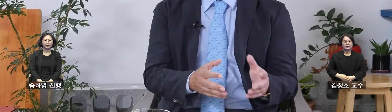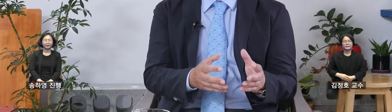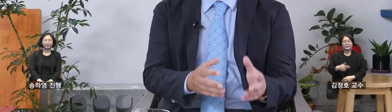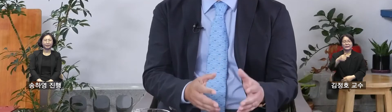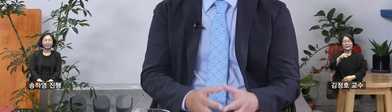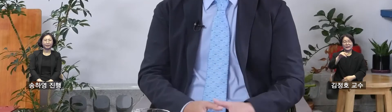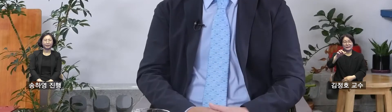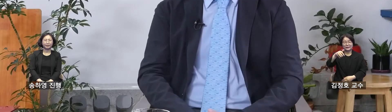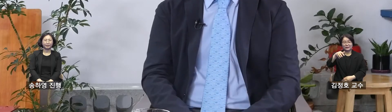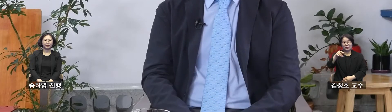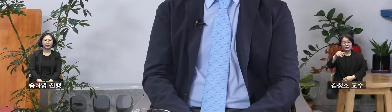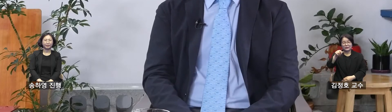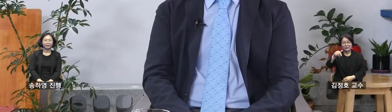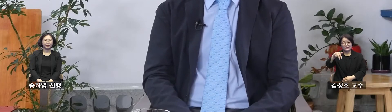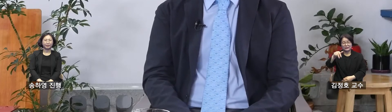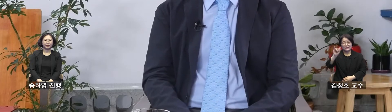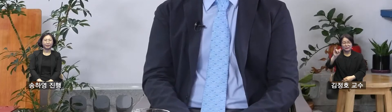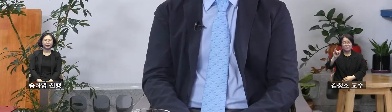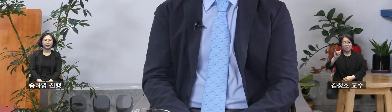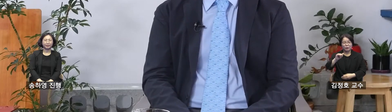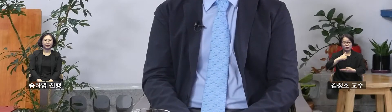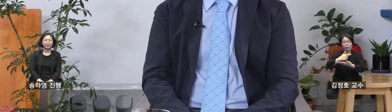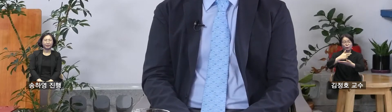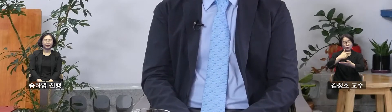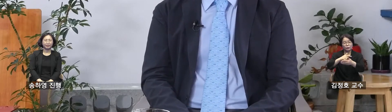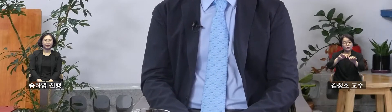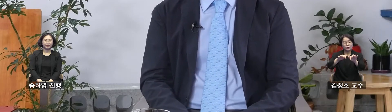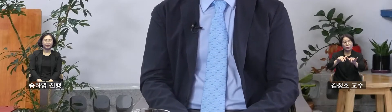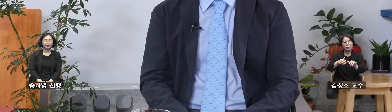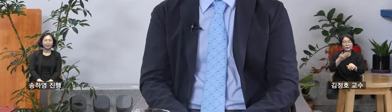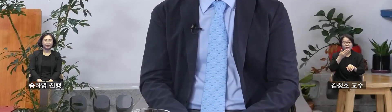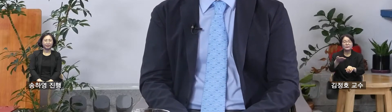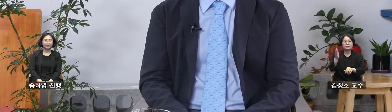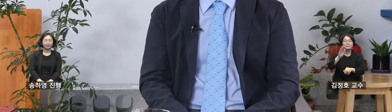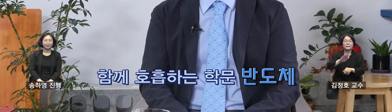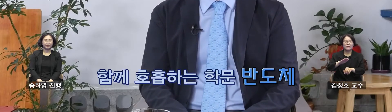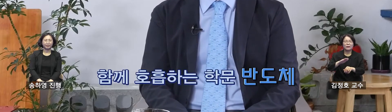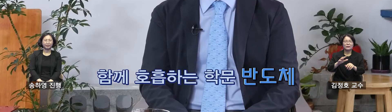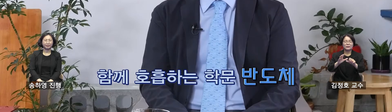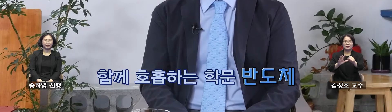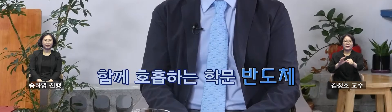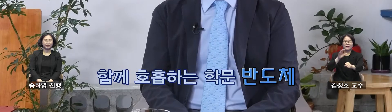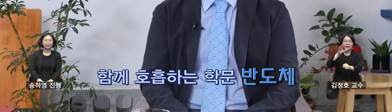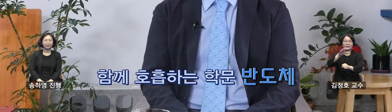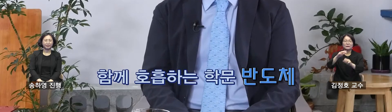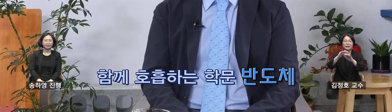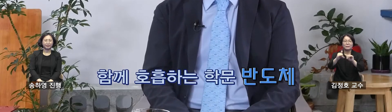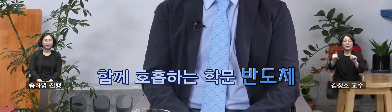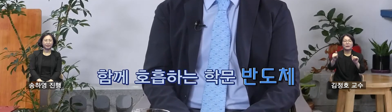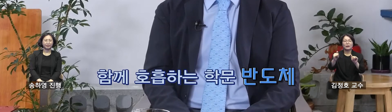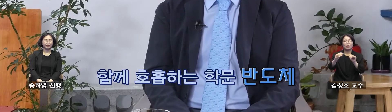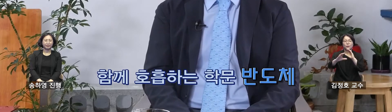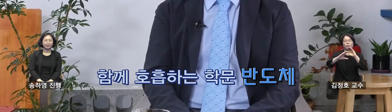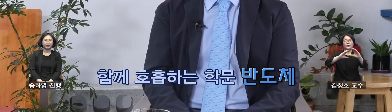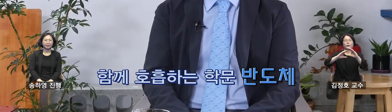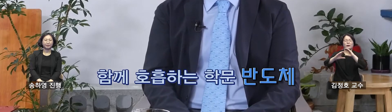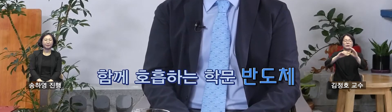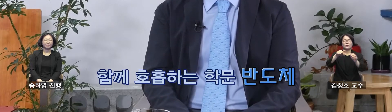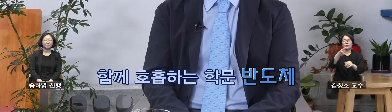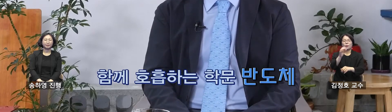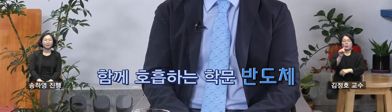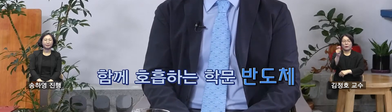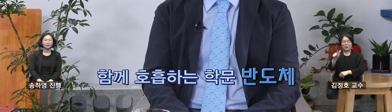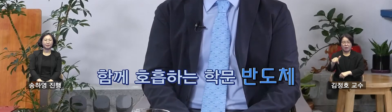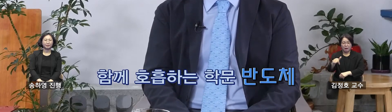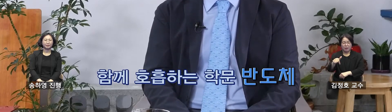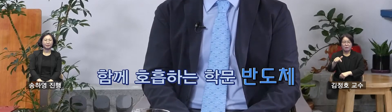네이처지나 뭐 이런 데 논문을 쓸 수도 있지만 전 세계 사람들하고 호흡할 수 있는 공학 분야, 학문